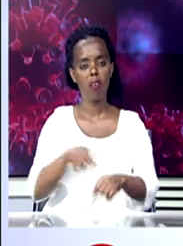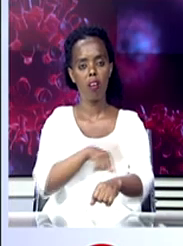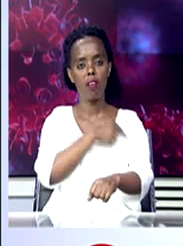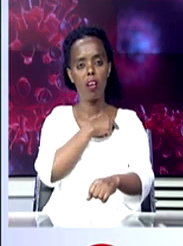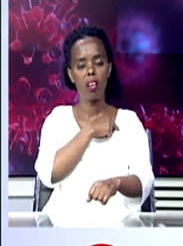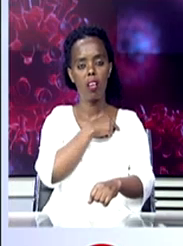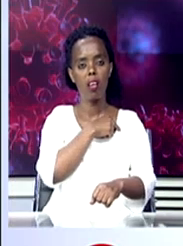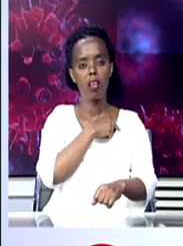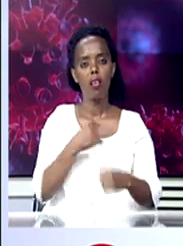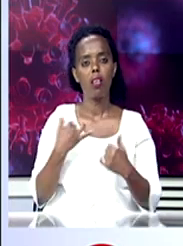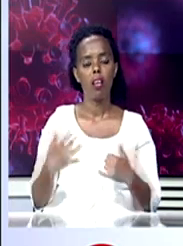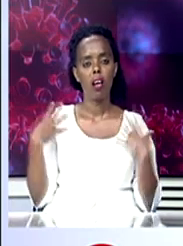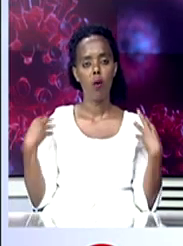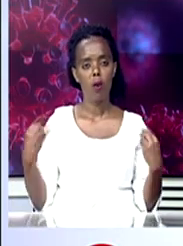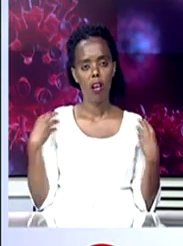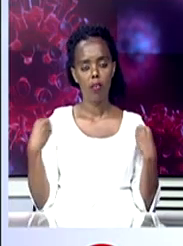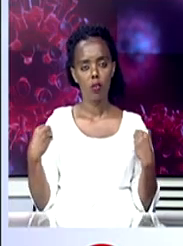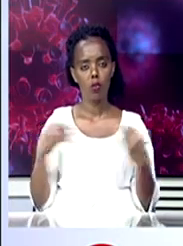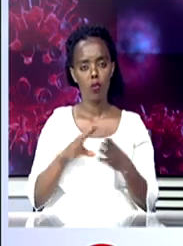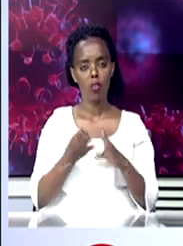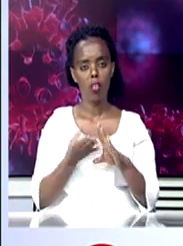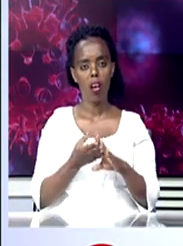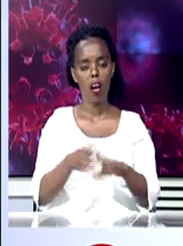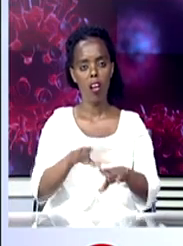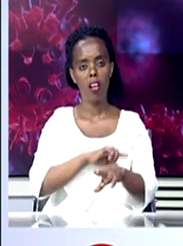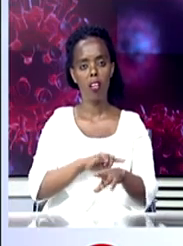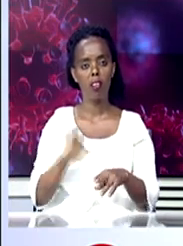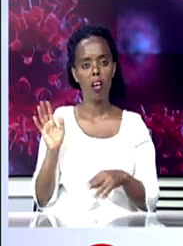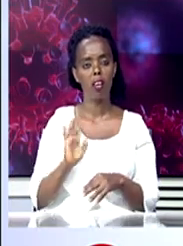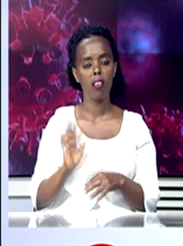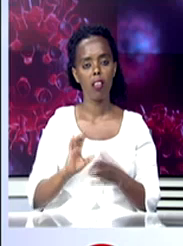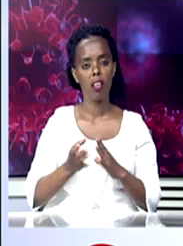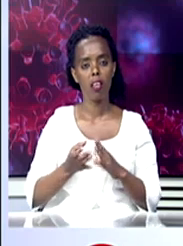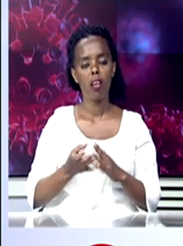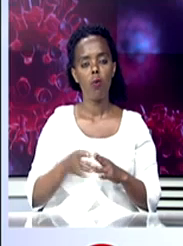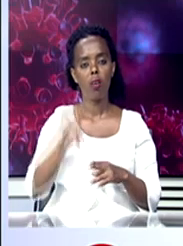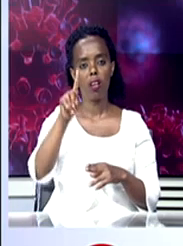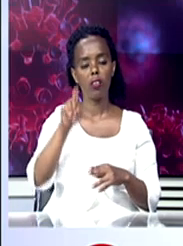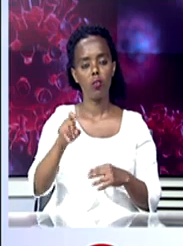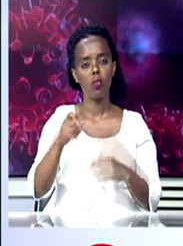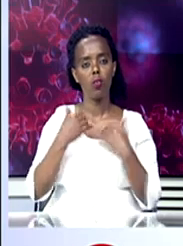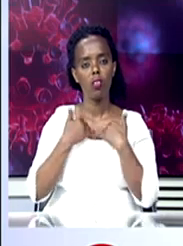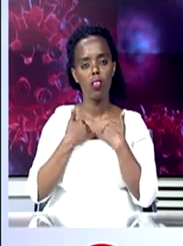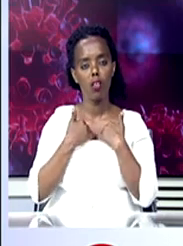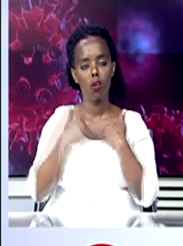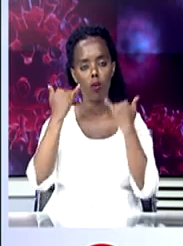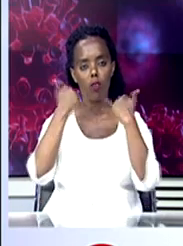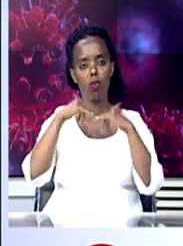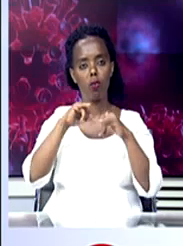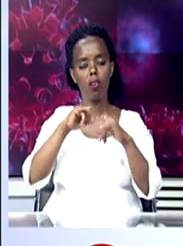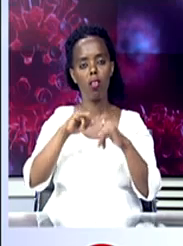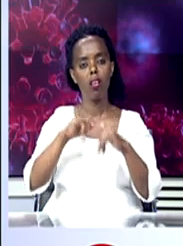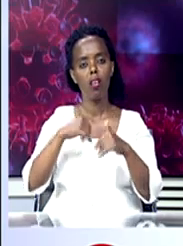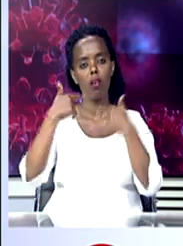fagaannee nagaa wal gaafachuus yoo ta'e alaalumatti haala kanaan nagaa wal gaafachuu nurra jiraata. Odeeffannoo waliif dabarsinus haala